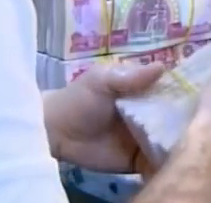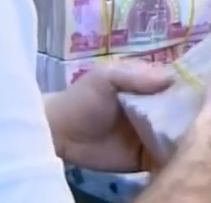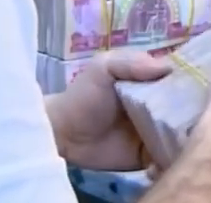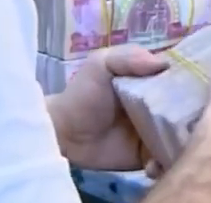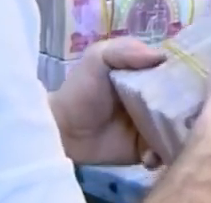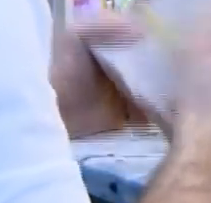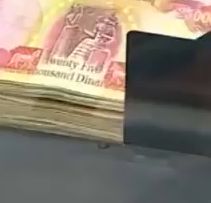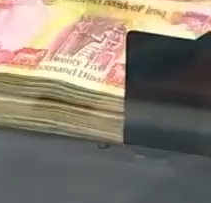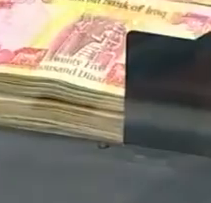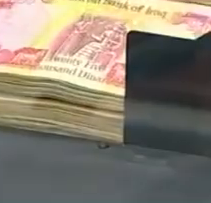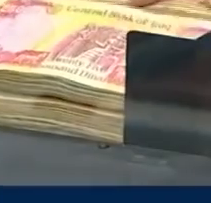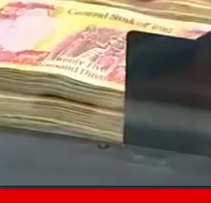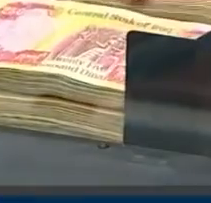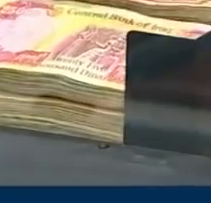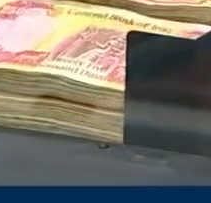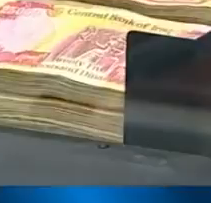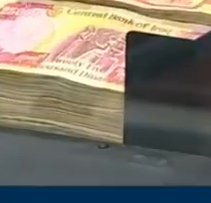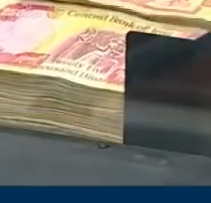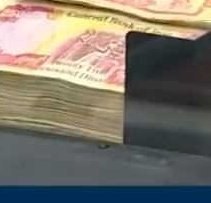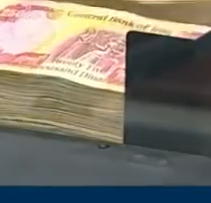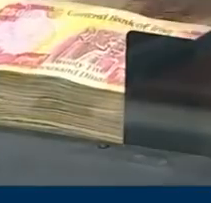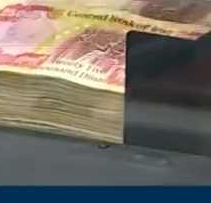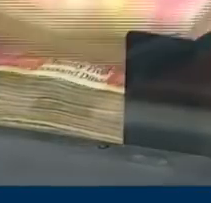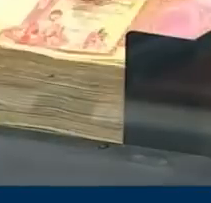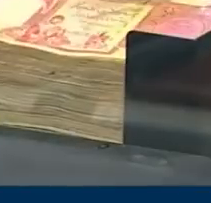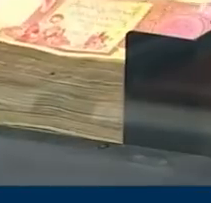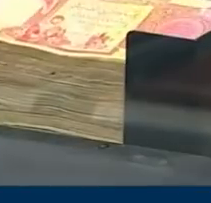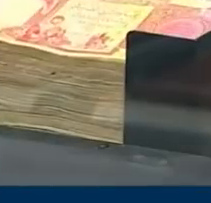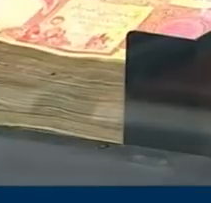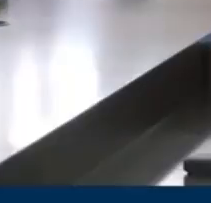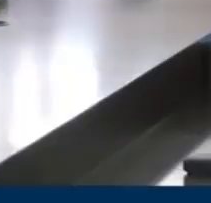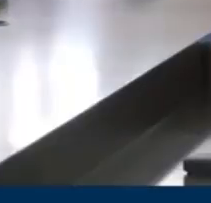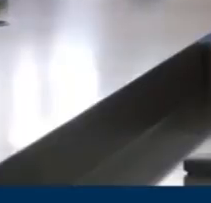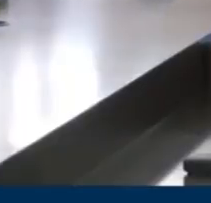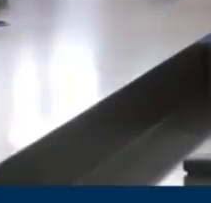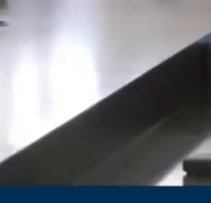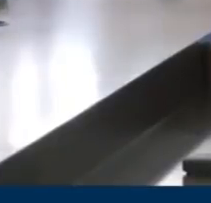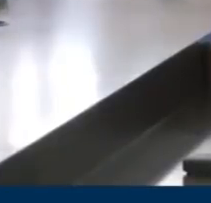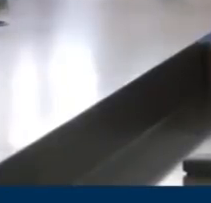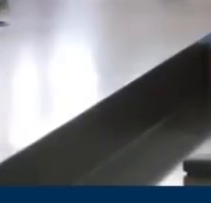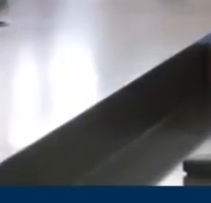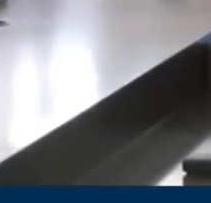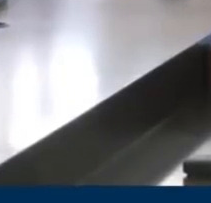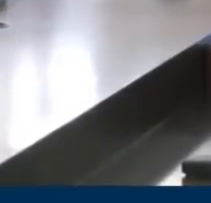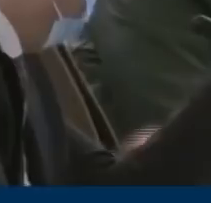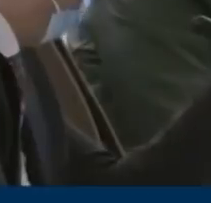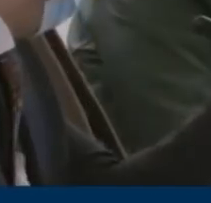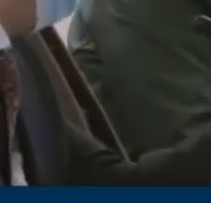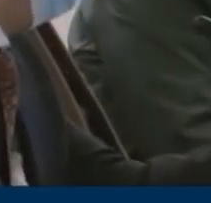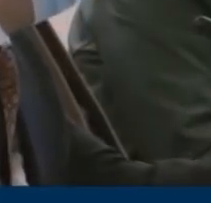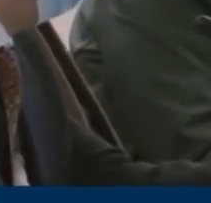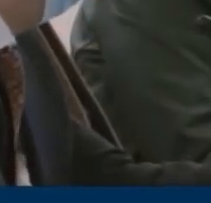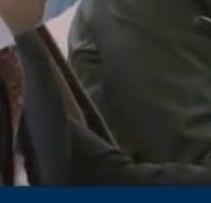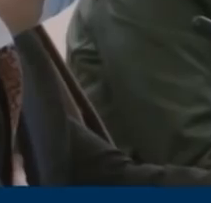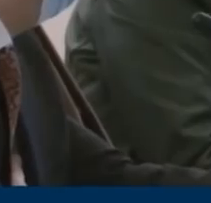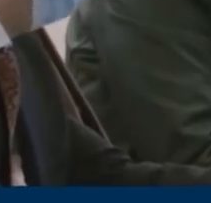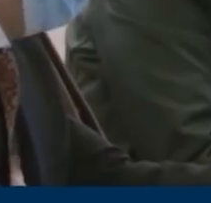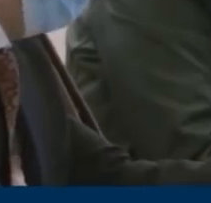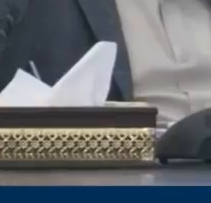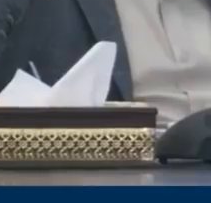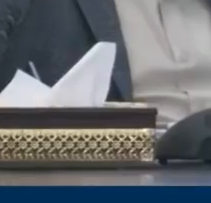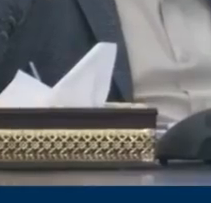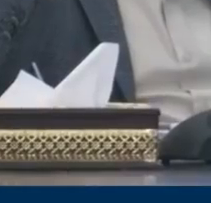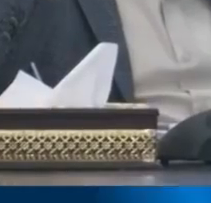وزارة المالية توجه بإطلاق رواتب الموظفين لشهر شباط، والكشف عن تعديلات بارزة في الموازنة